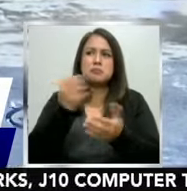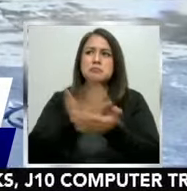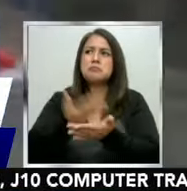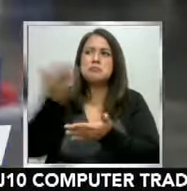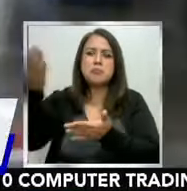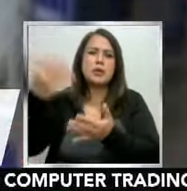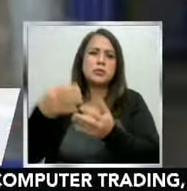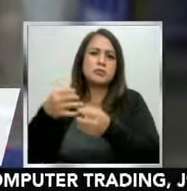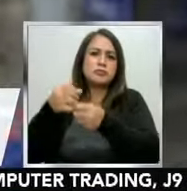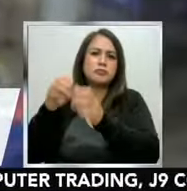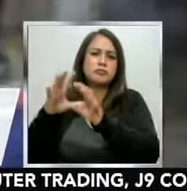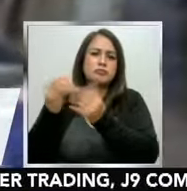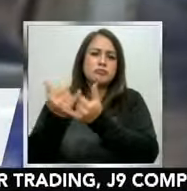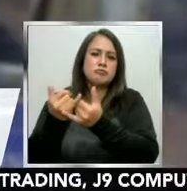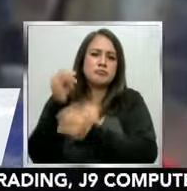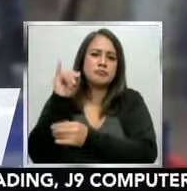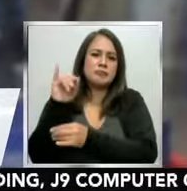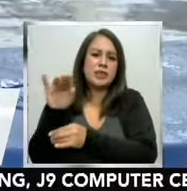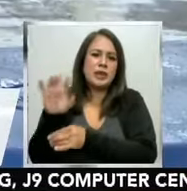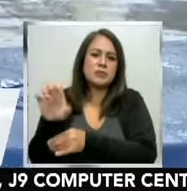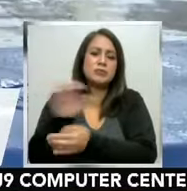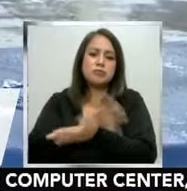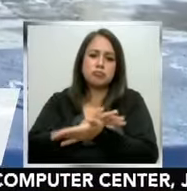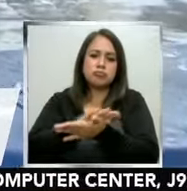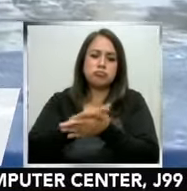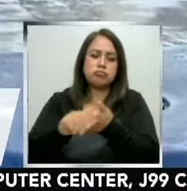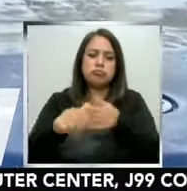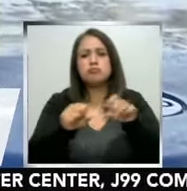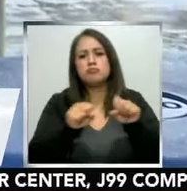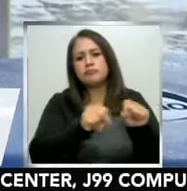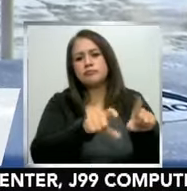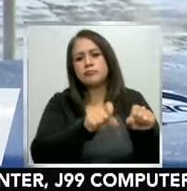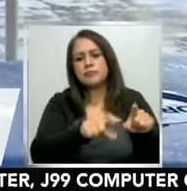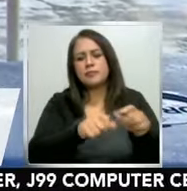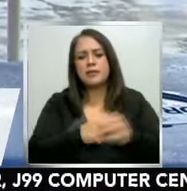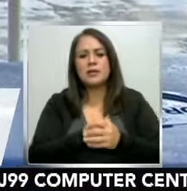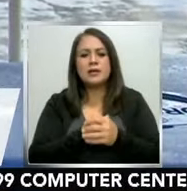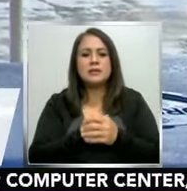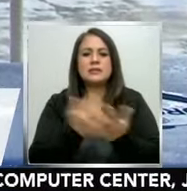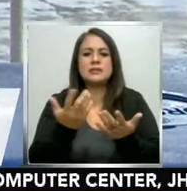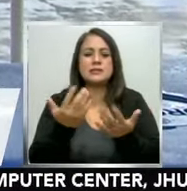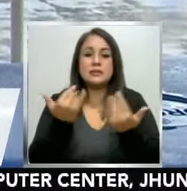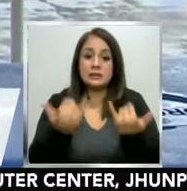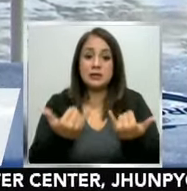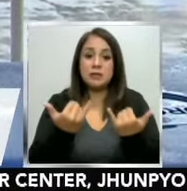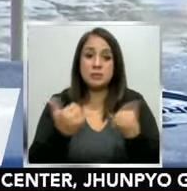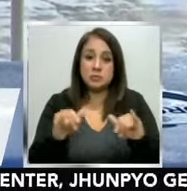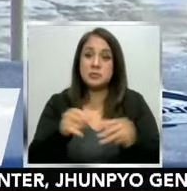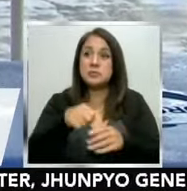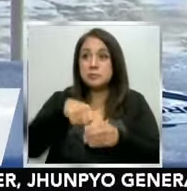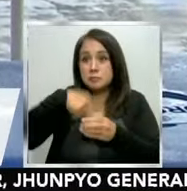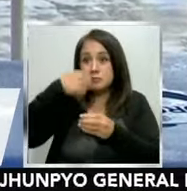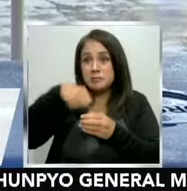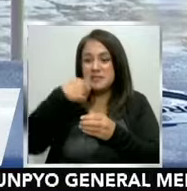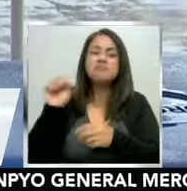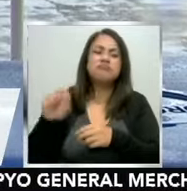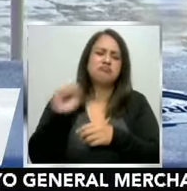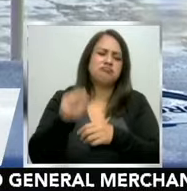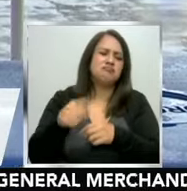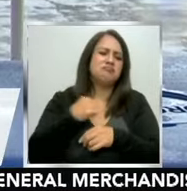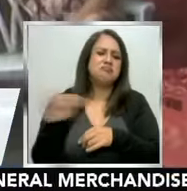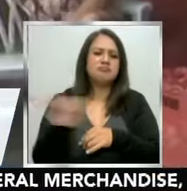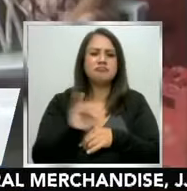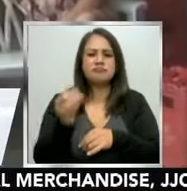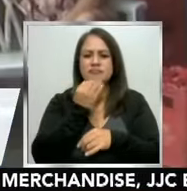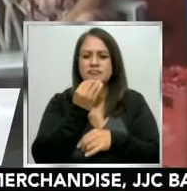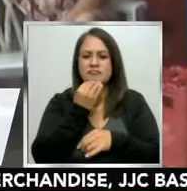Kaya malinis po yung tinitinda namin. Opo. Tapos kahit kayo po kumakain ng tinda niyo po? Oo naman. Pati mga anak